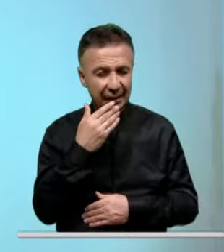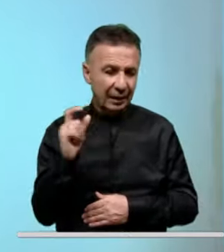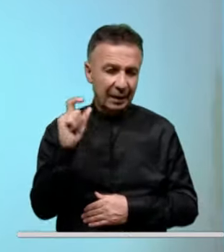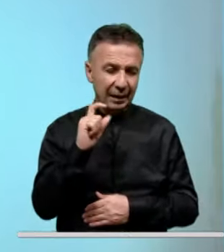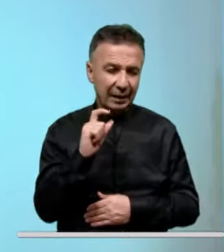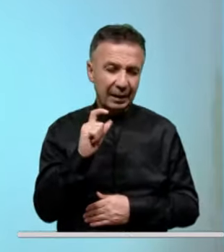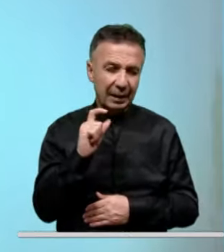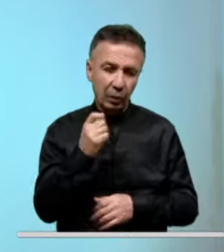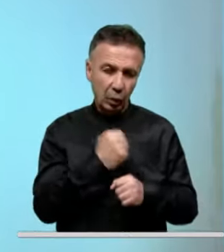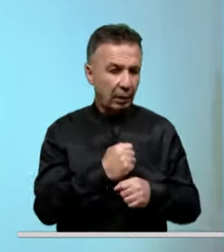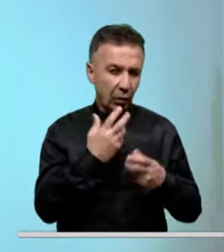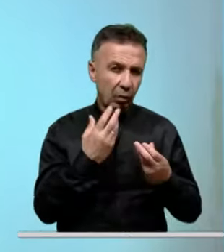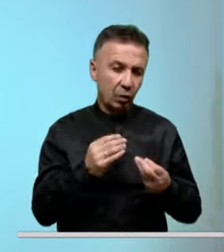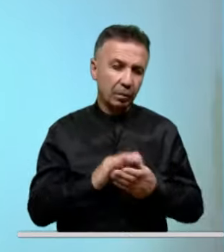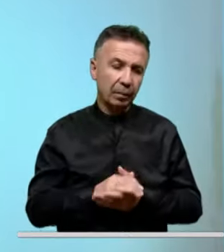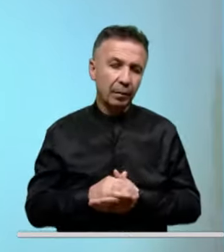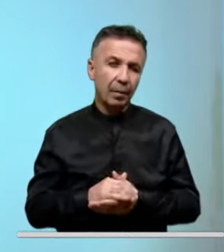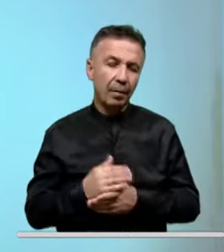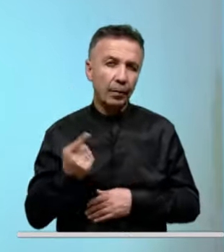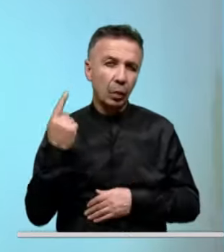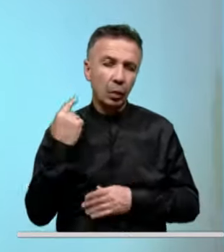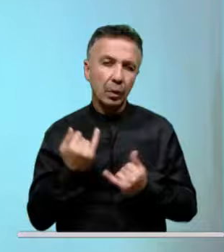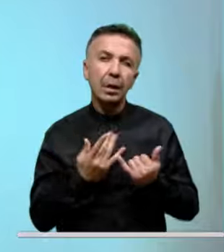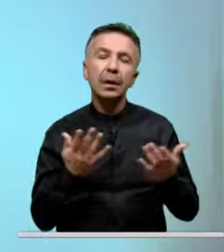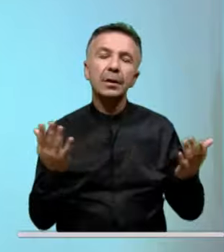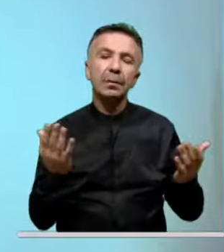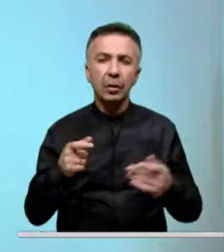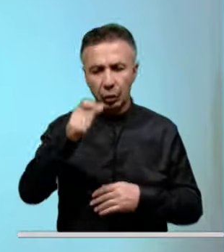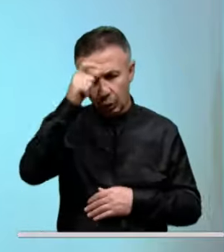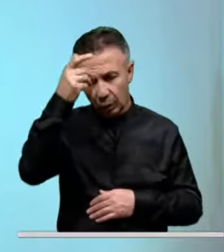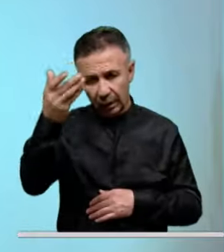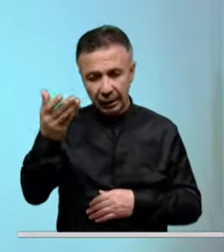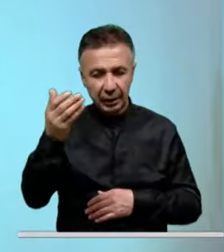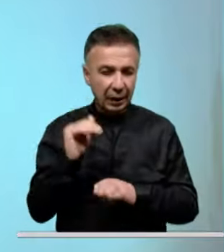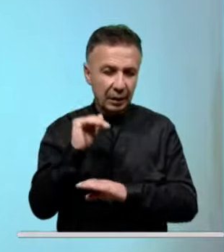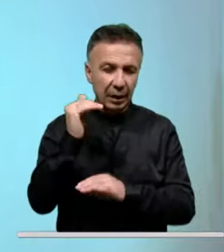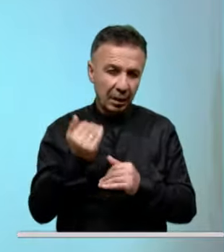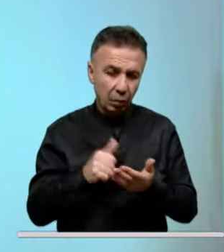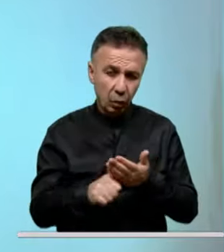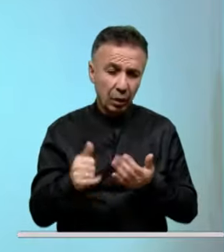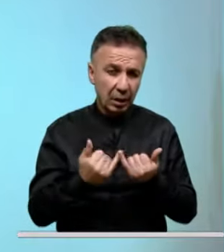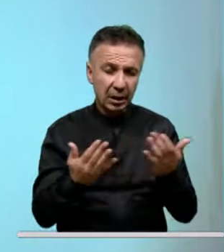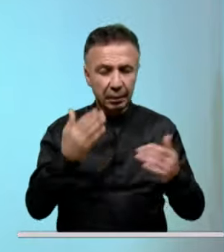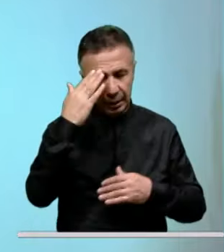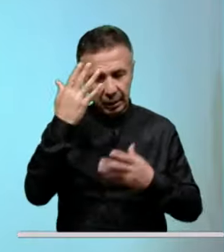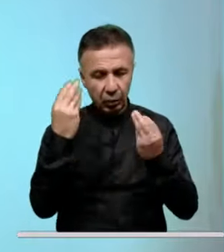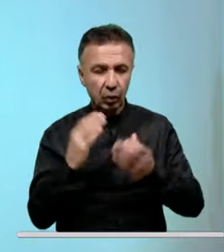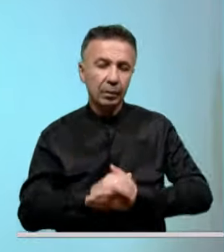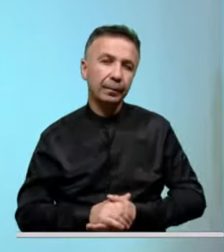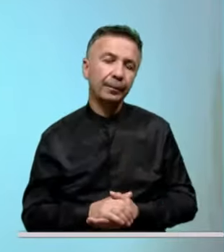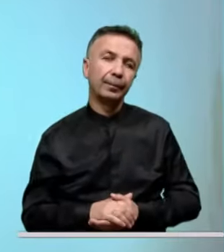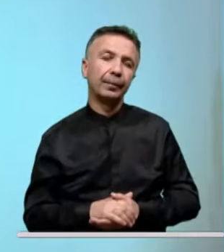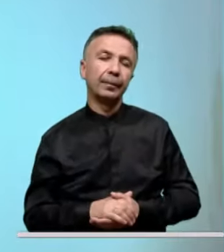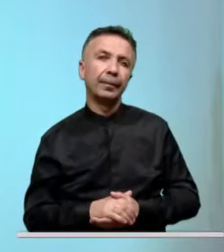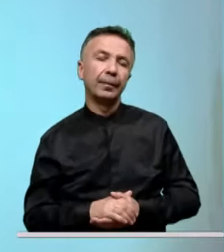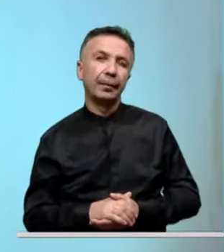olarak bulunmuştum. Bütün kardeşlerimize, yurt dışında yaşayan bütün kardeşlerimize selam olsun. Şimdi değerli dostlar,